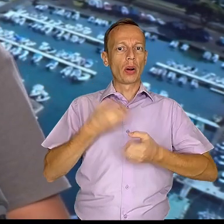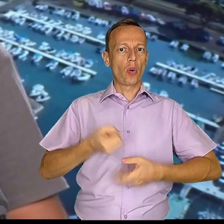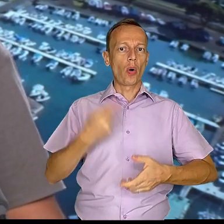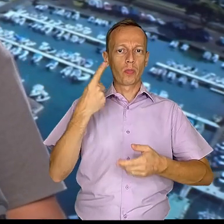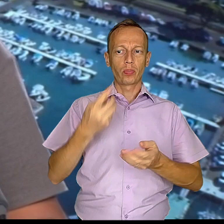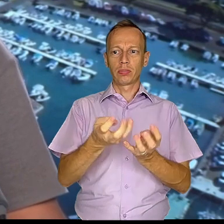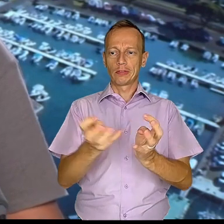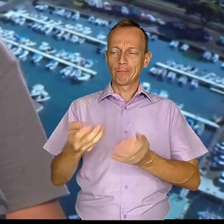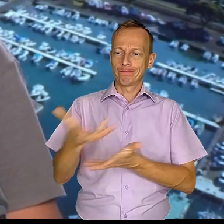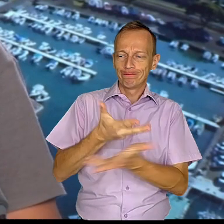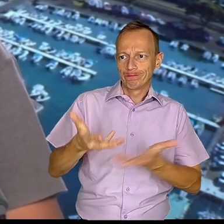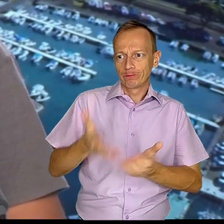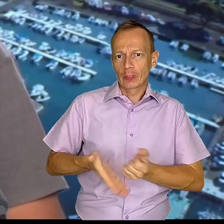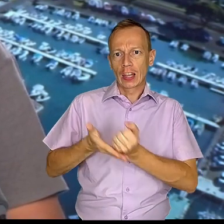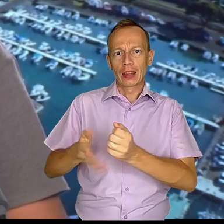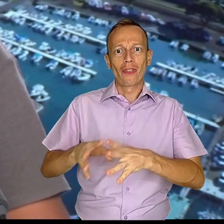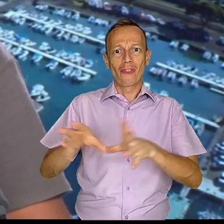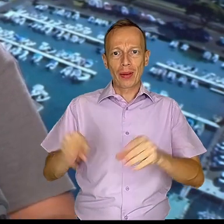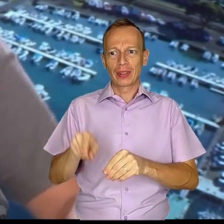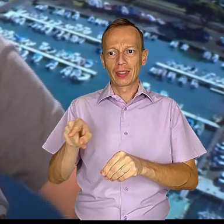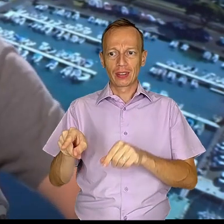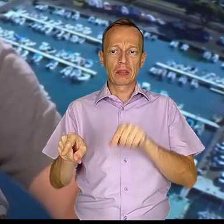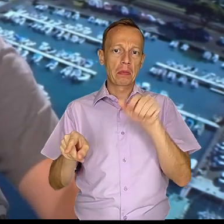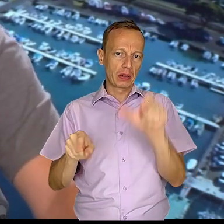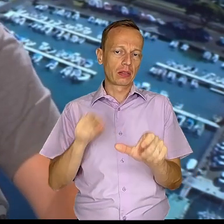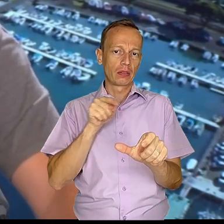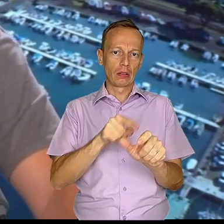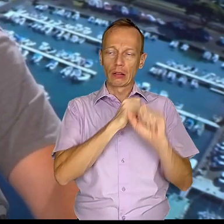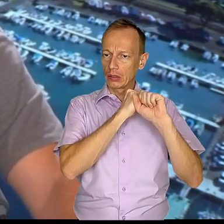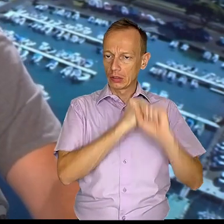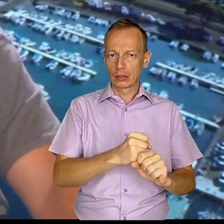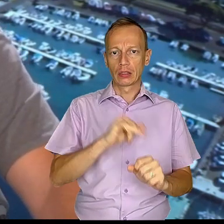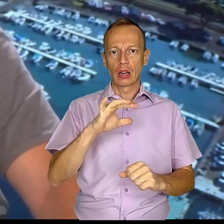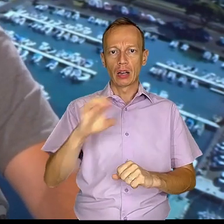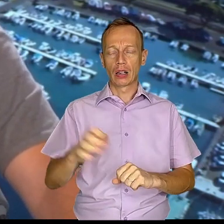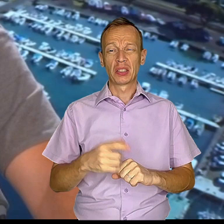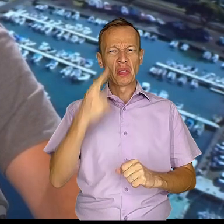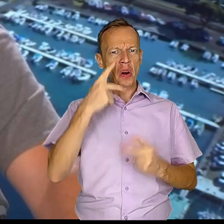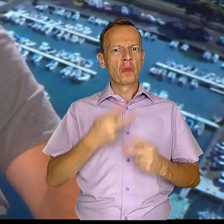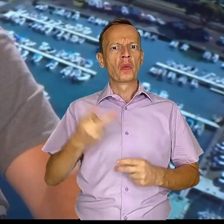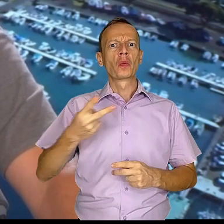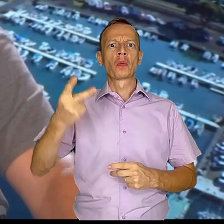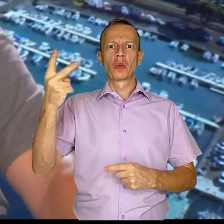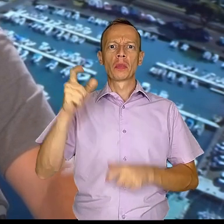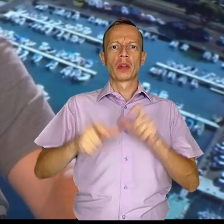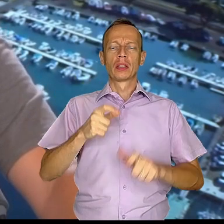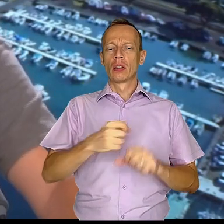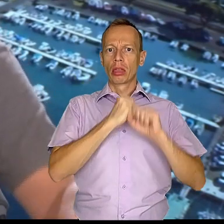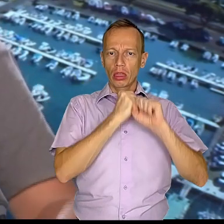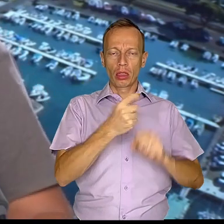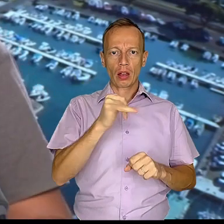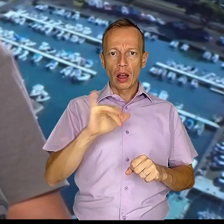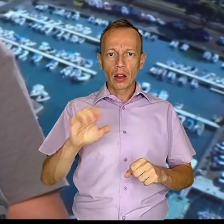ce fléau qui touche notre Fénois. Elle a pu constater combien le phénomène de consommation d'AS ne cesse de s'amplifier sur le